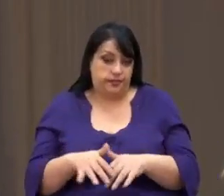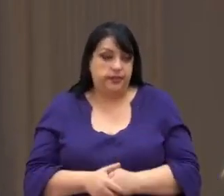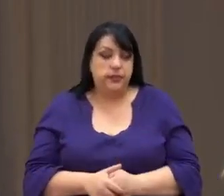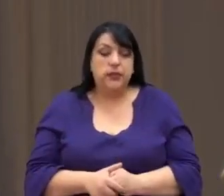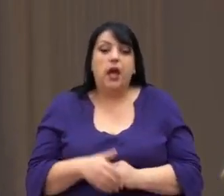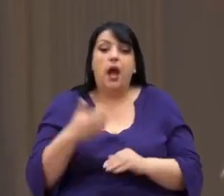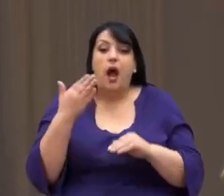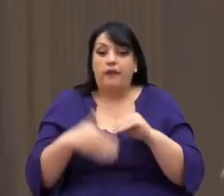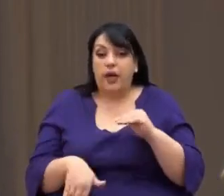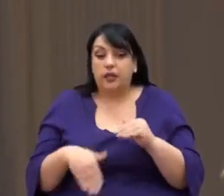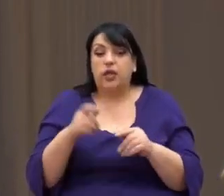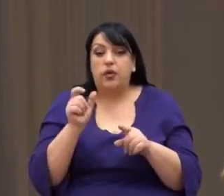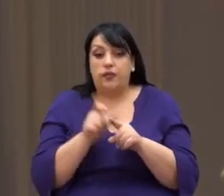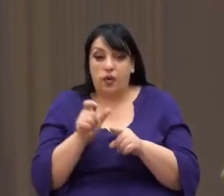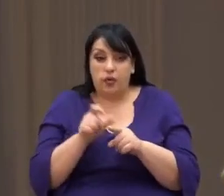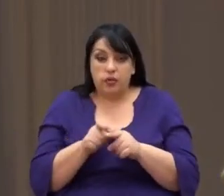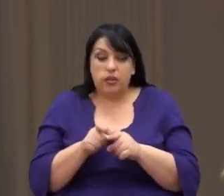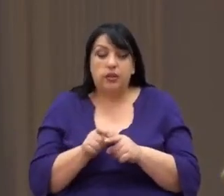Ավարտելով խոսքս,